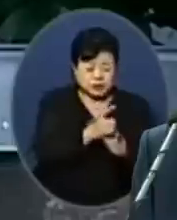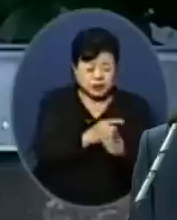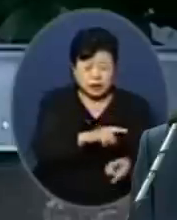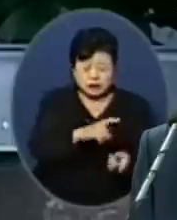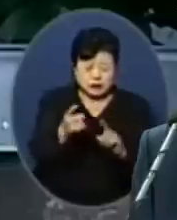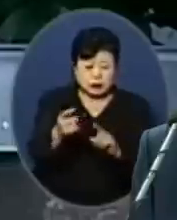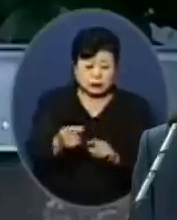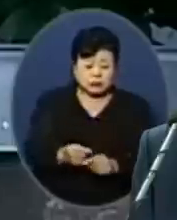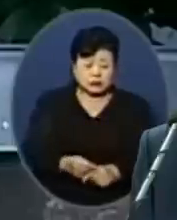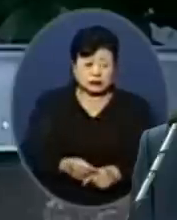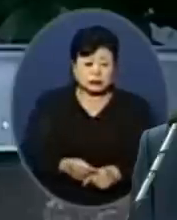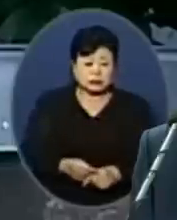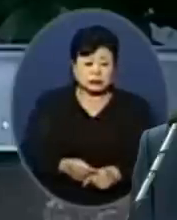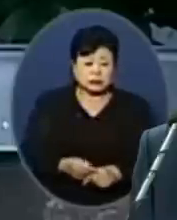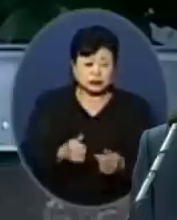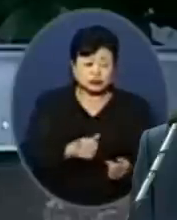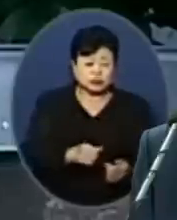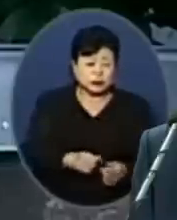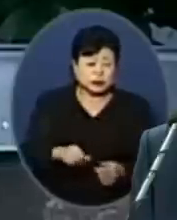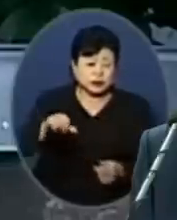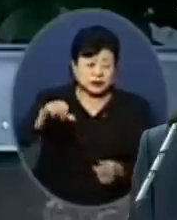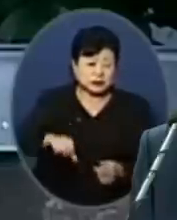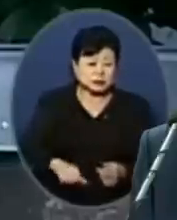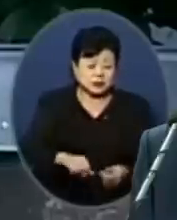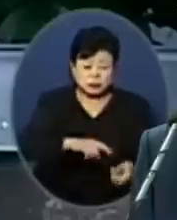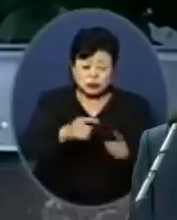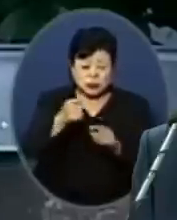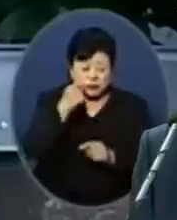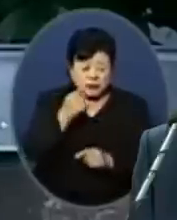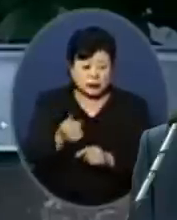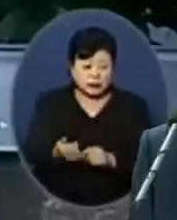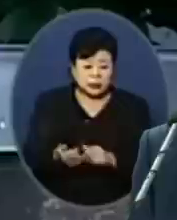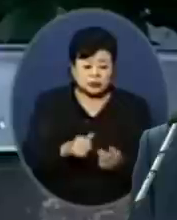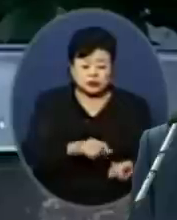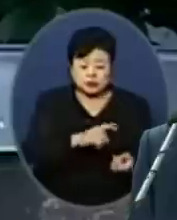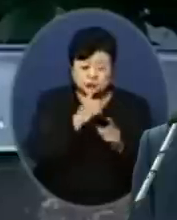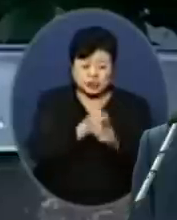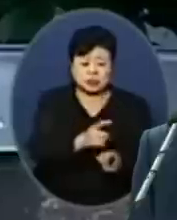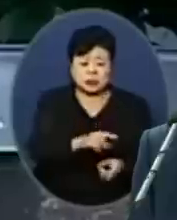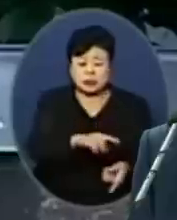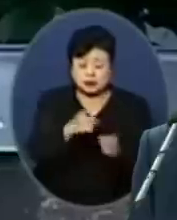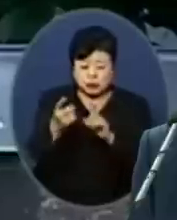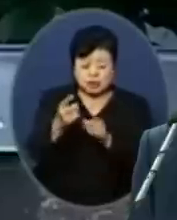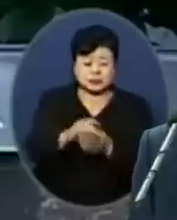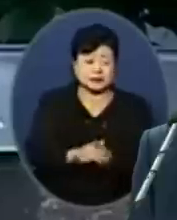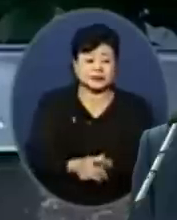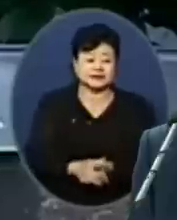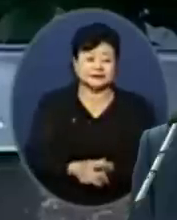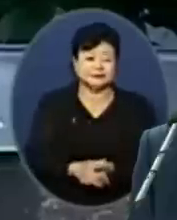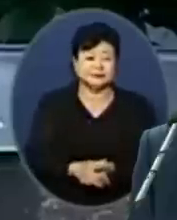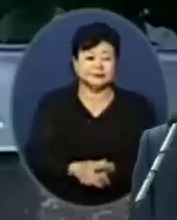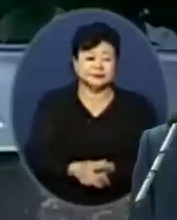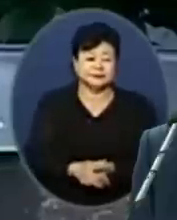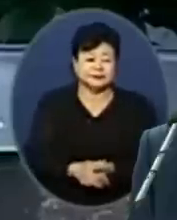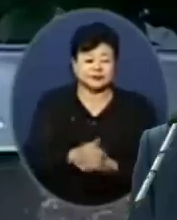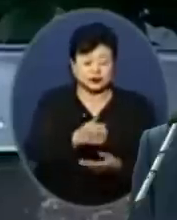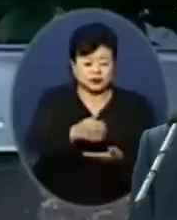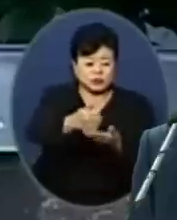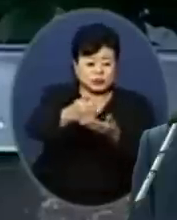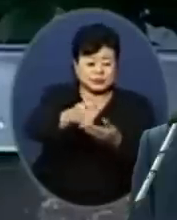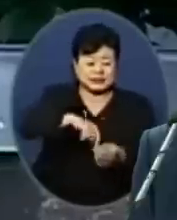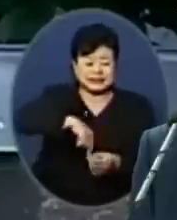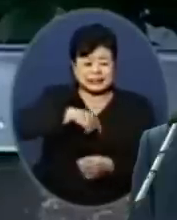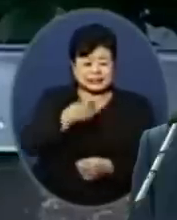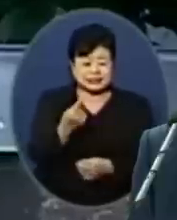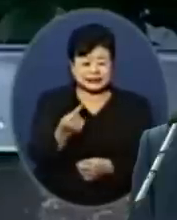이겨야 부활하지 주님에게 지면 부활 못하는데 죽음을 이겨버리고 부활하신 것입니다. 그런데 주님은